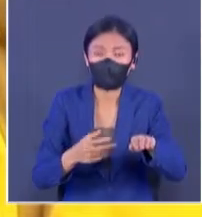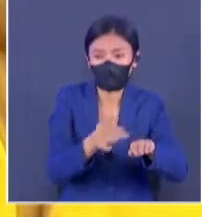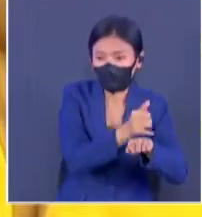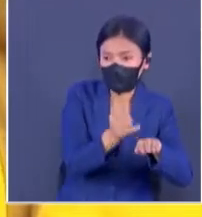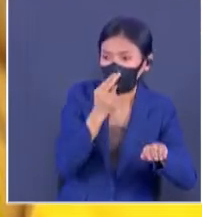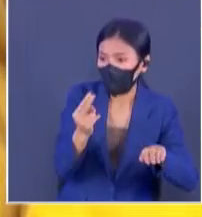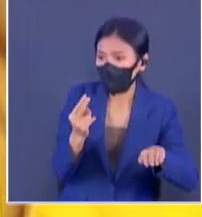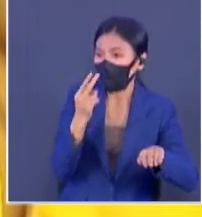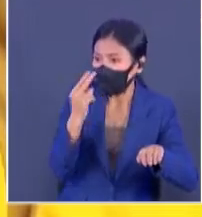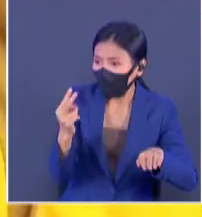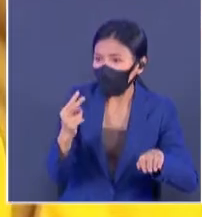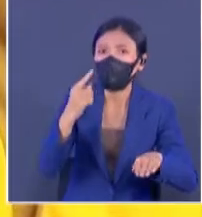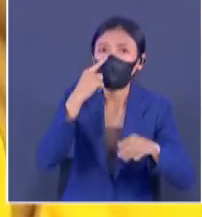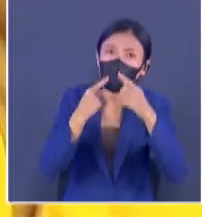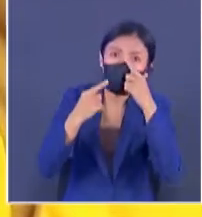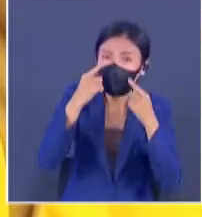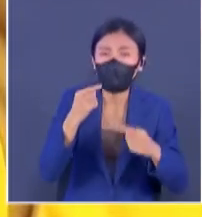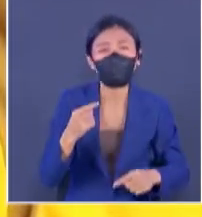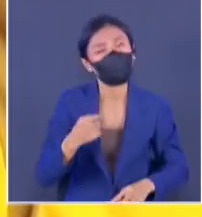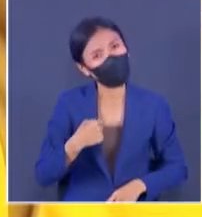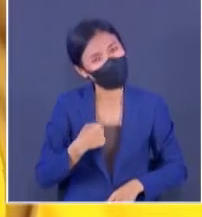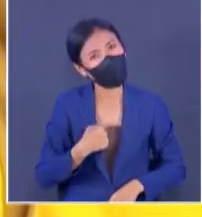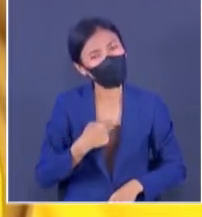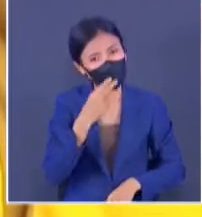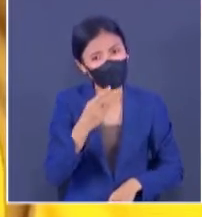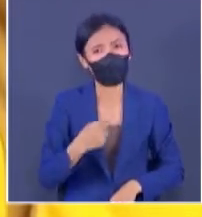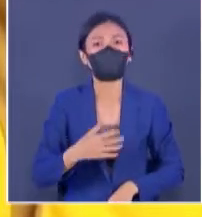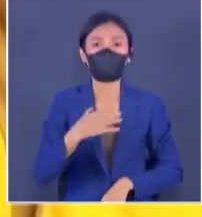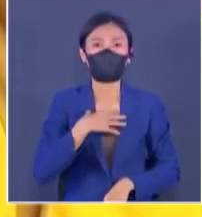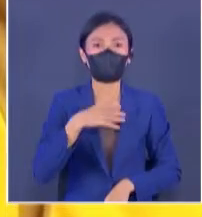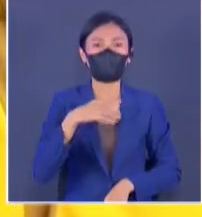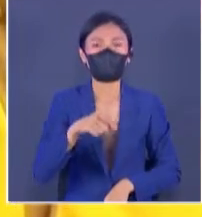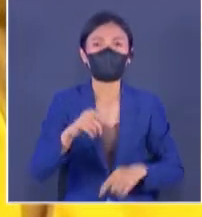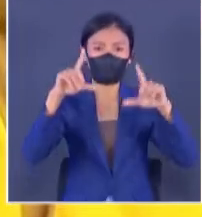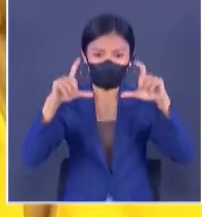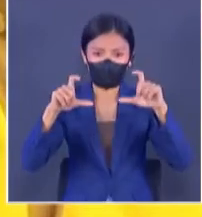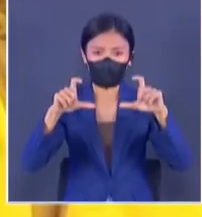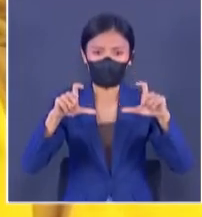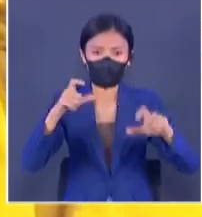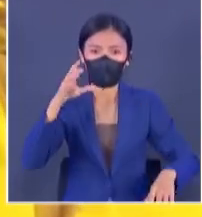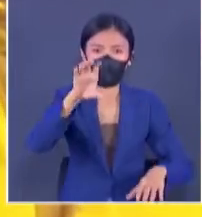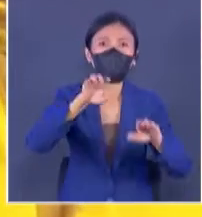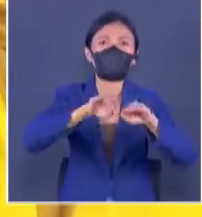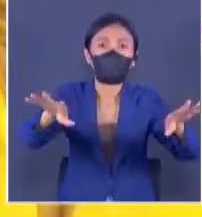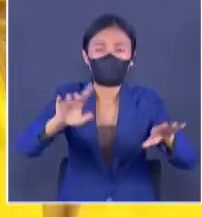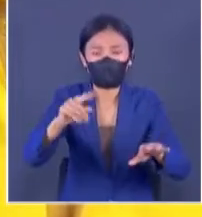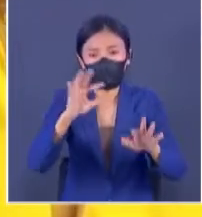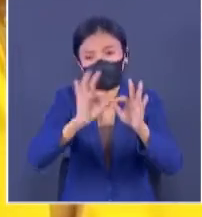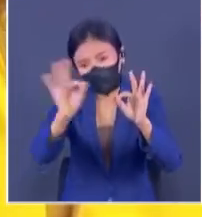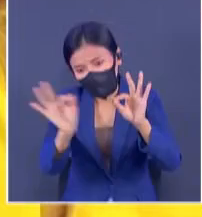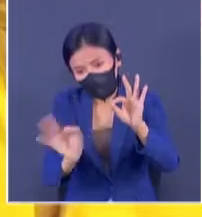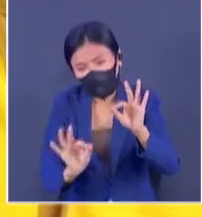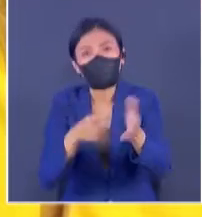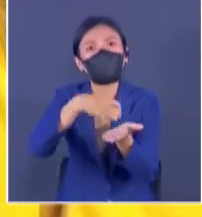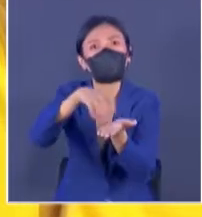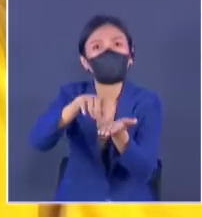านี้เพื่อที่จะเป็นอุทาหรณ์สอนเด็กนักเรียนของเราด้วยสอนคนที่ใช้ชีวิตต่อไปด้วยว่าไ